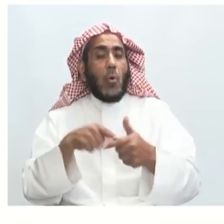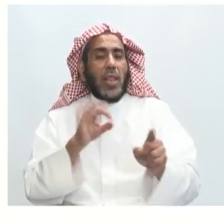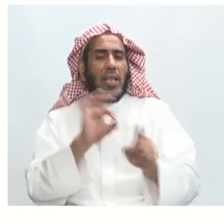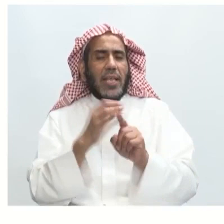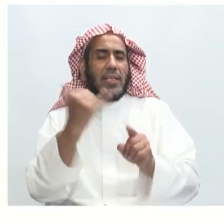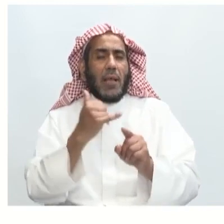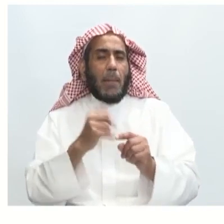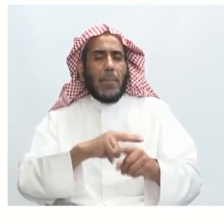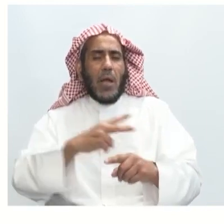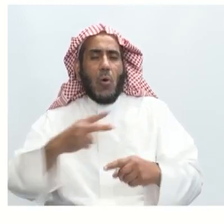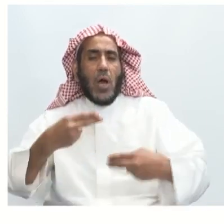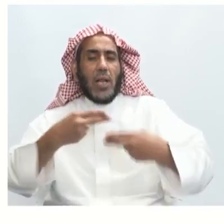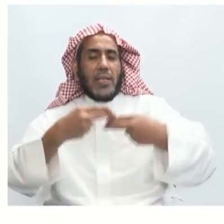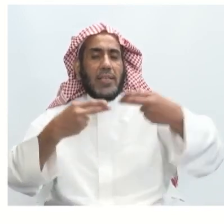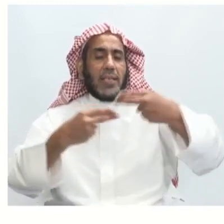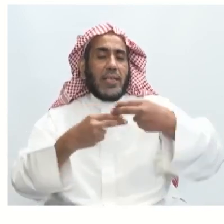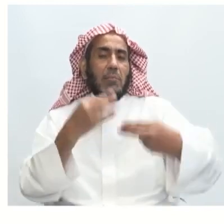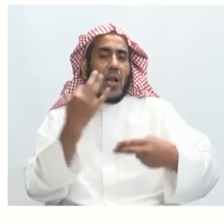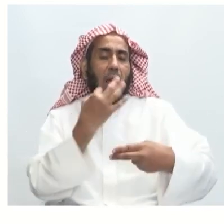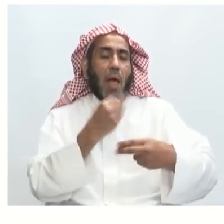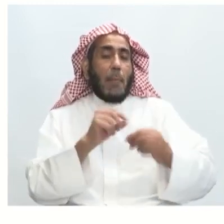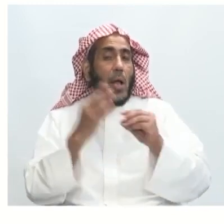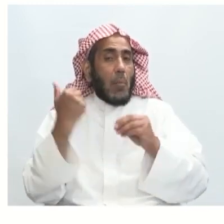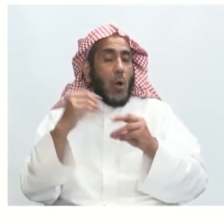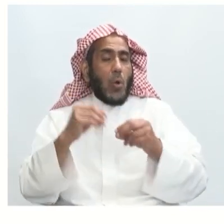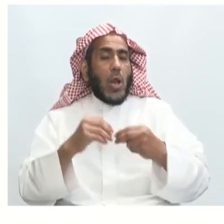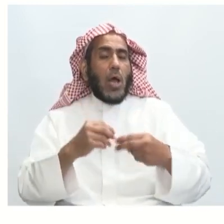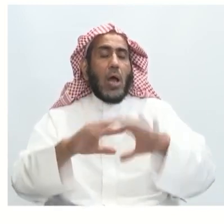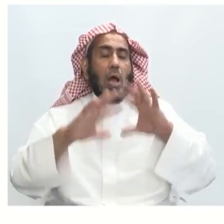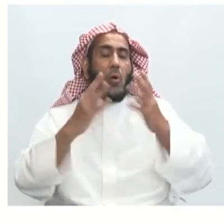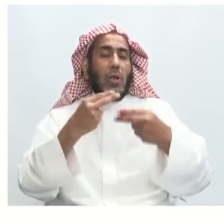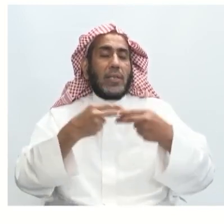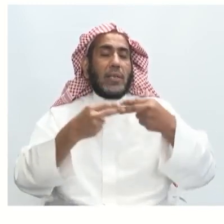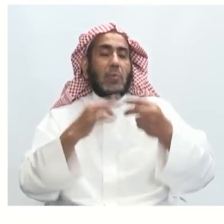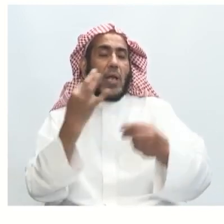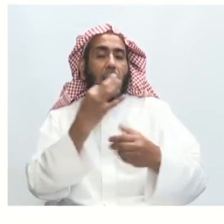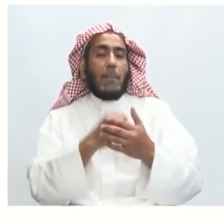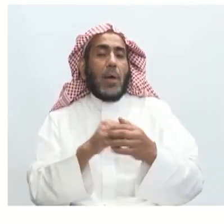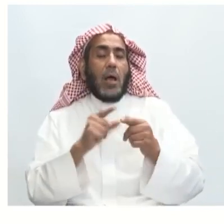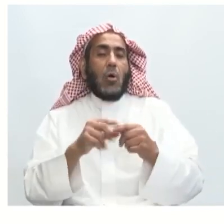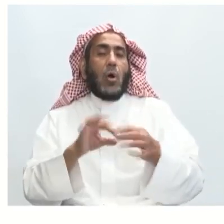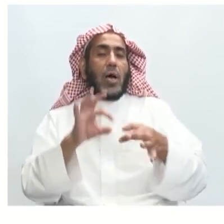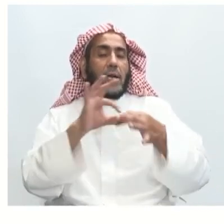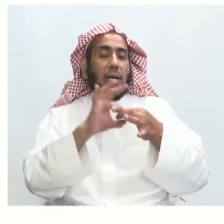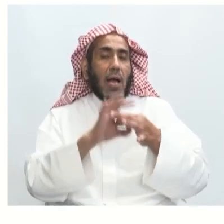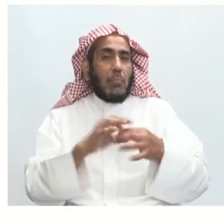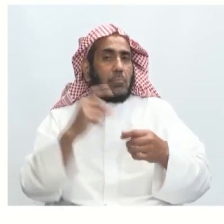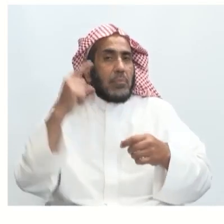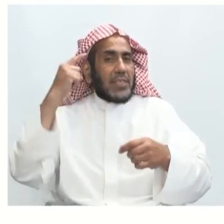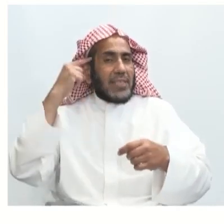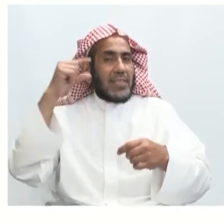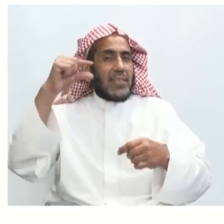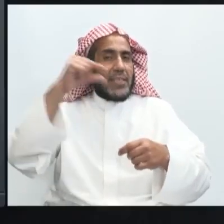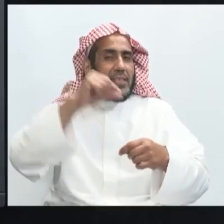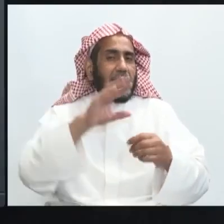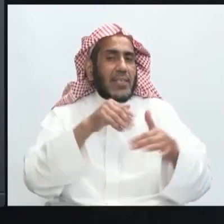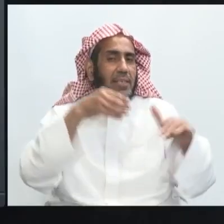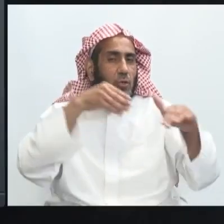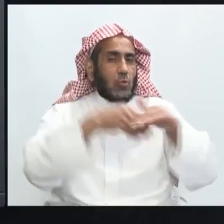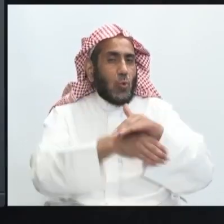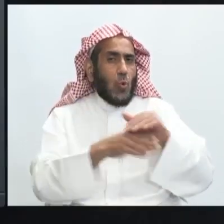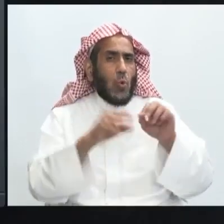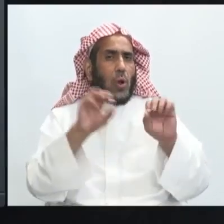الذي يهتم باحوال تركيب الكلام كما قلنا احوال تركيب الكلام هذا هو رابط الدرس الرقمي بامكانك ايضا الدخول